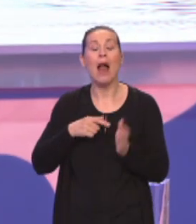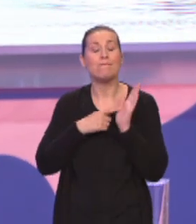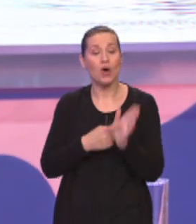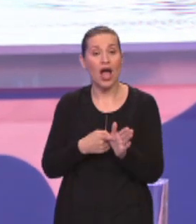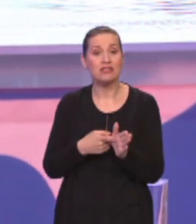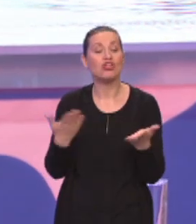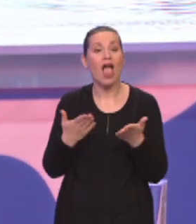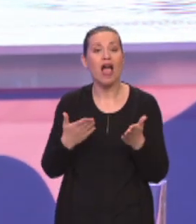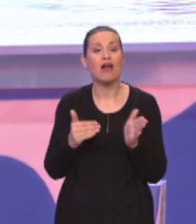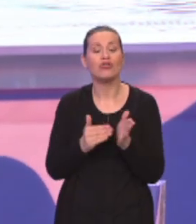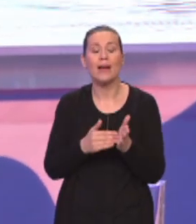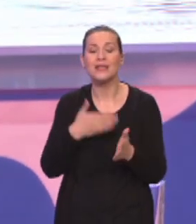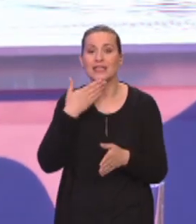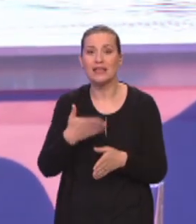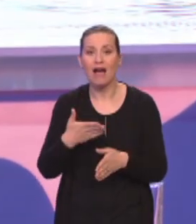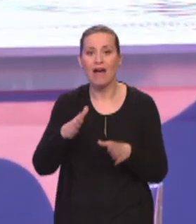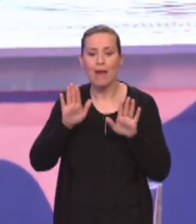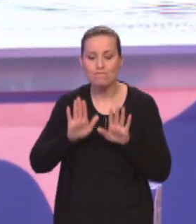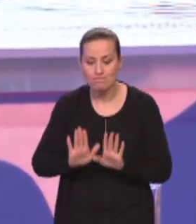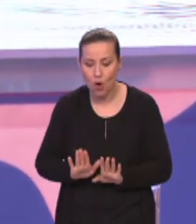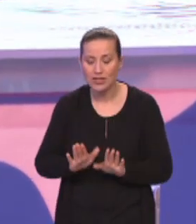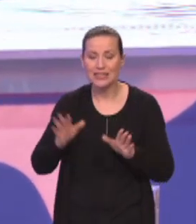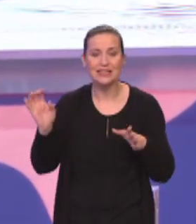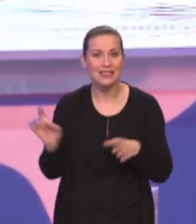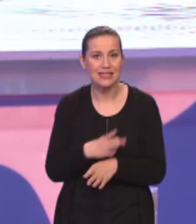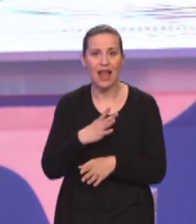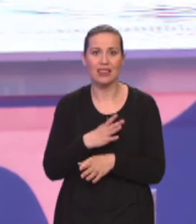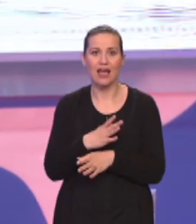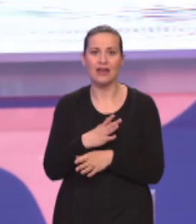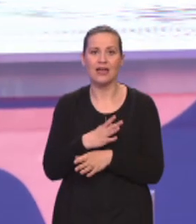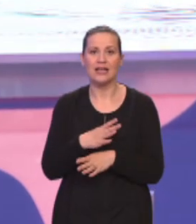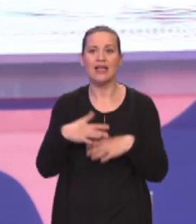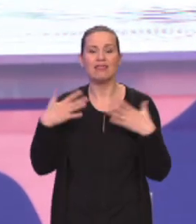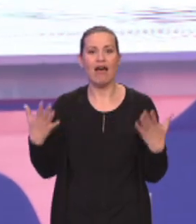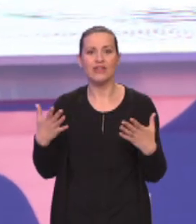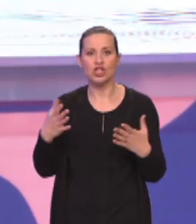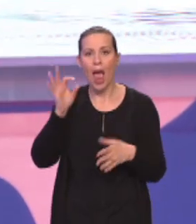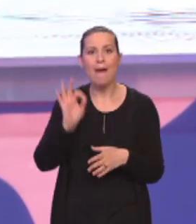kako valja biti zahvalan i ponizan i sretan za najveći